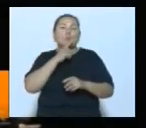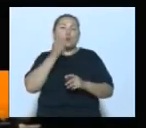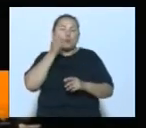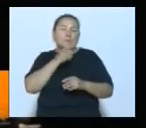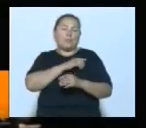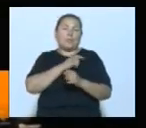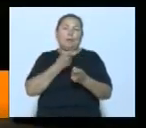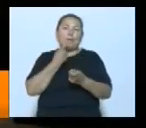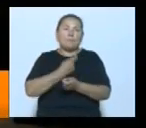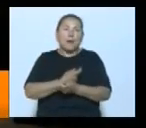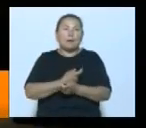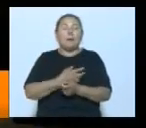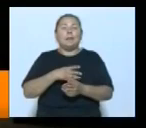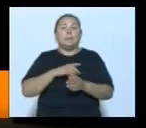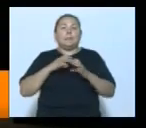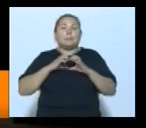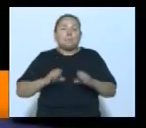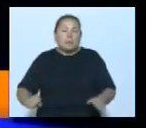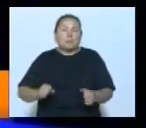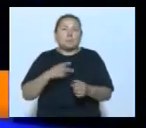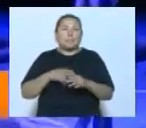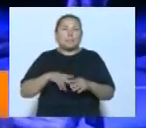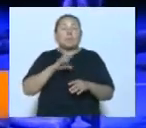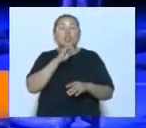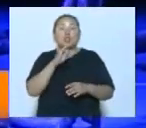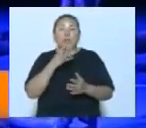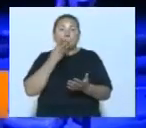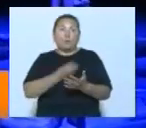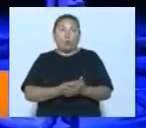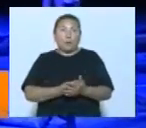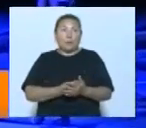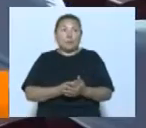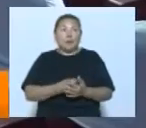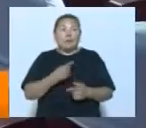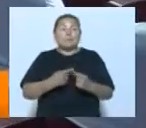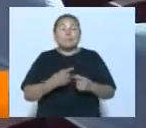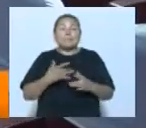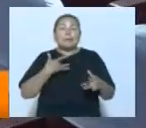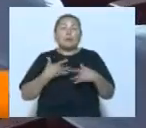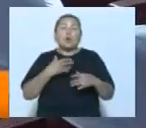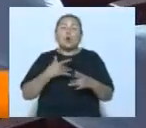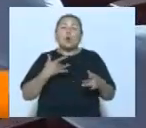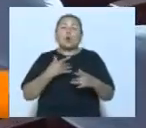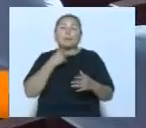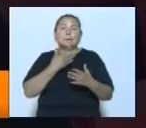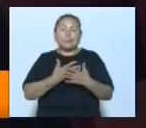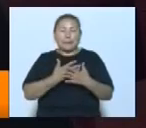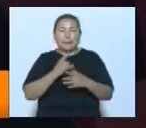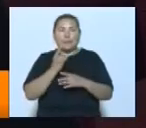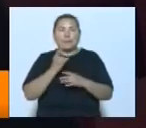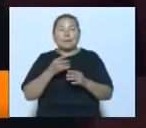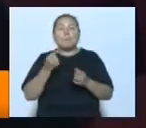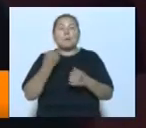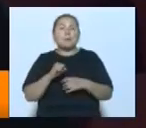По сценарию мальчик по имени Ержирек намерен продолжить наследие своих предков. Главный режиссер театра «Кукол» отмечает, надежды на победу было